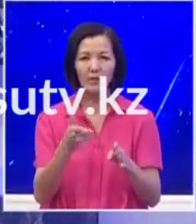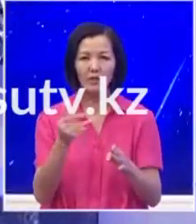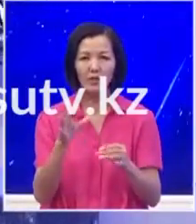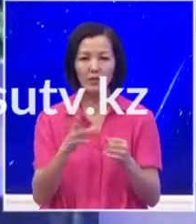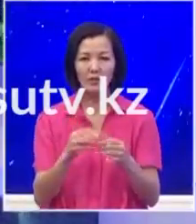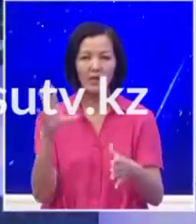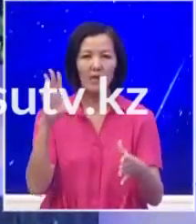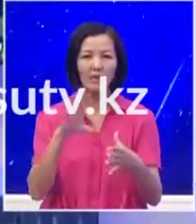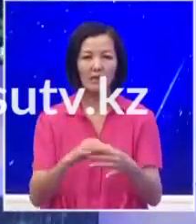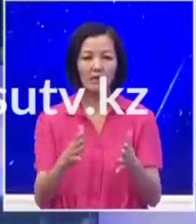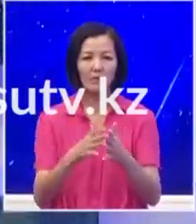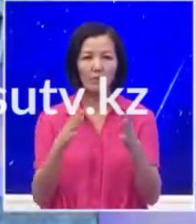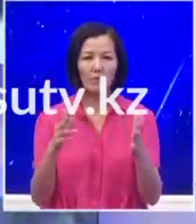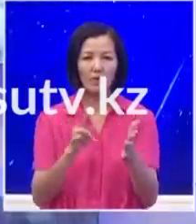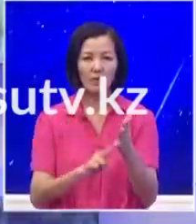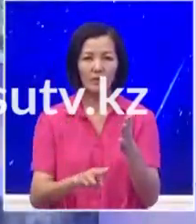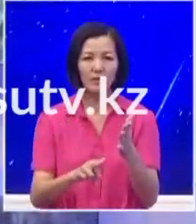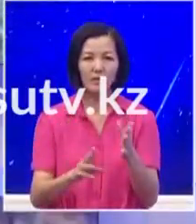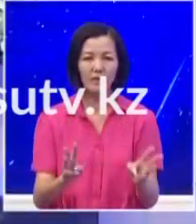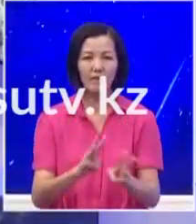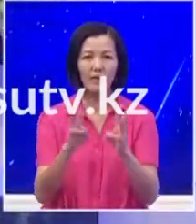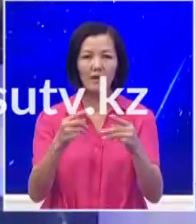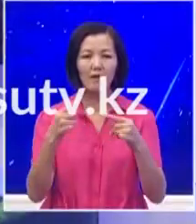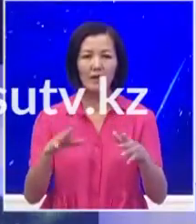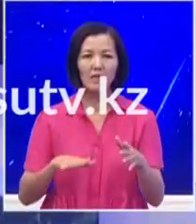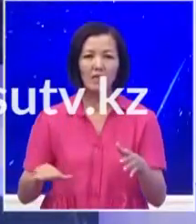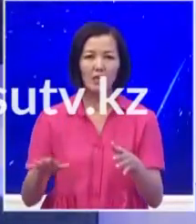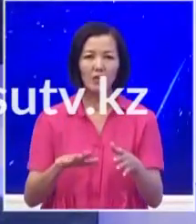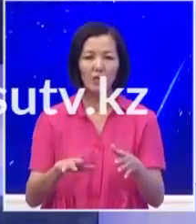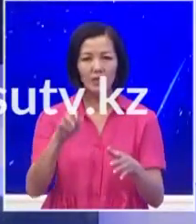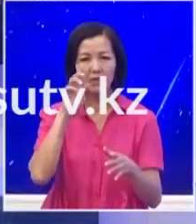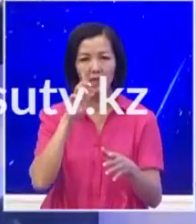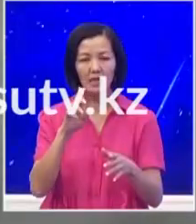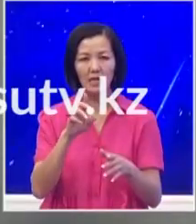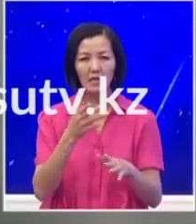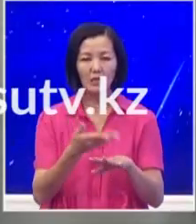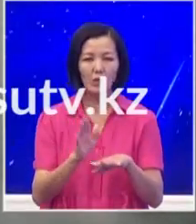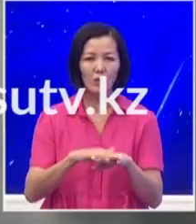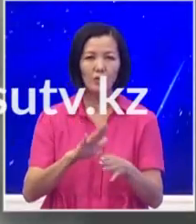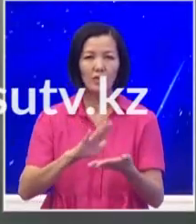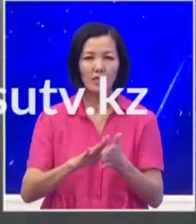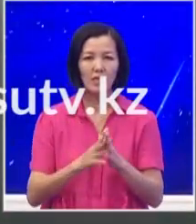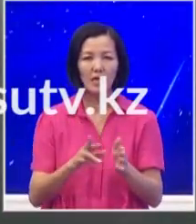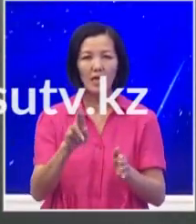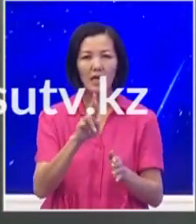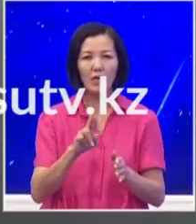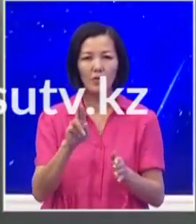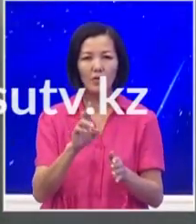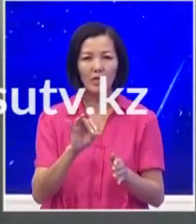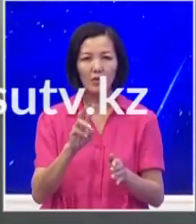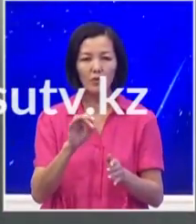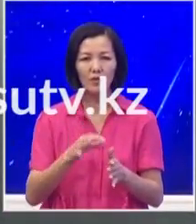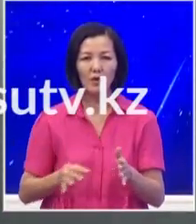гектаров. Зафиксировано более 70 возгораний в разных регионах страны. Самая сложная ситуация в Якутии и Иркутской области.